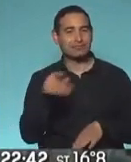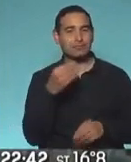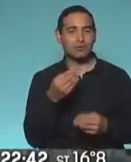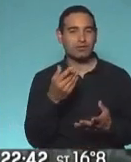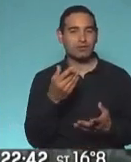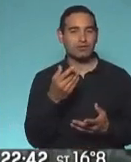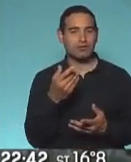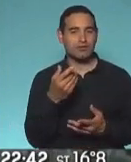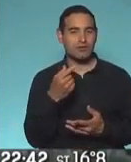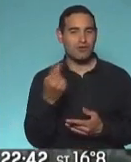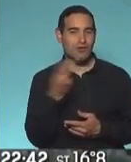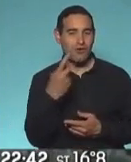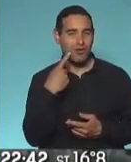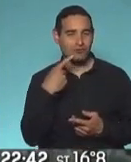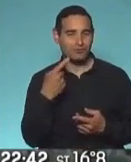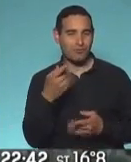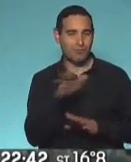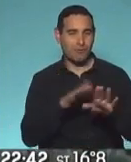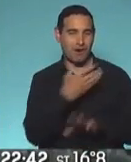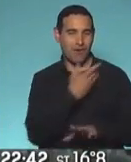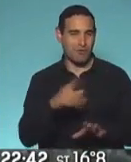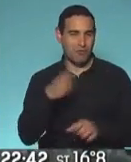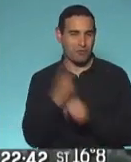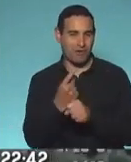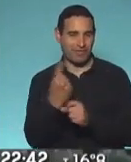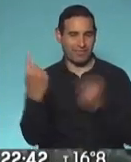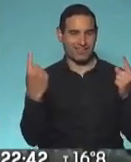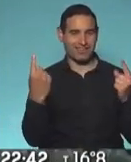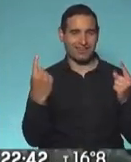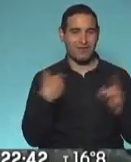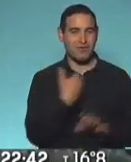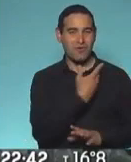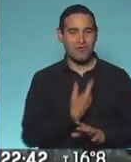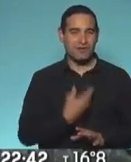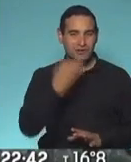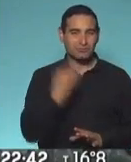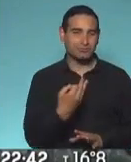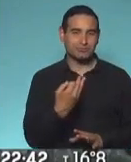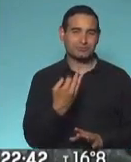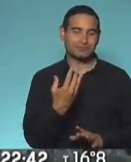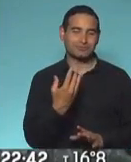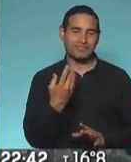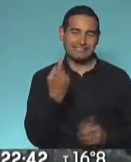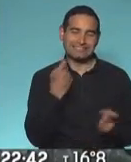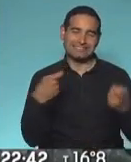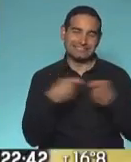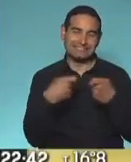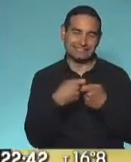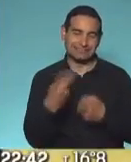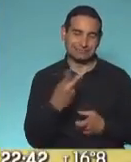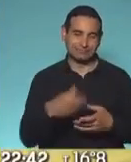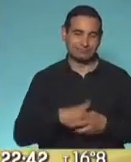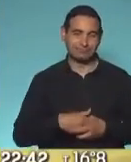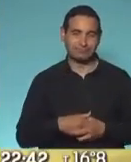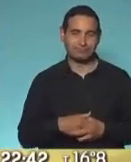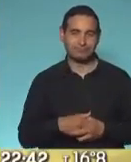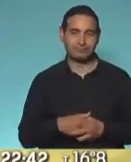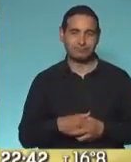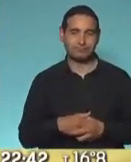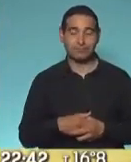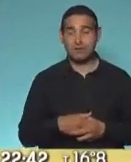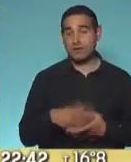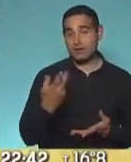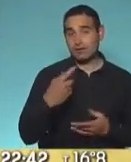חבר הכנסת גנץ, משום שאנחנו שנינו לא נוכל להקים ממשלה אלא יחד. En